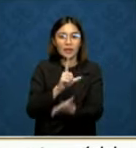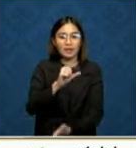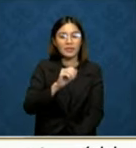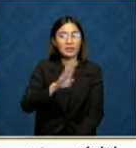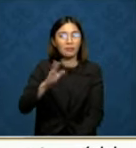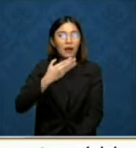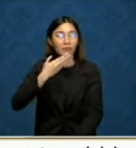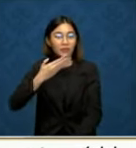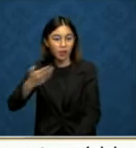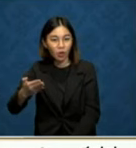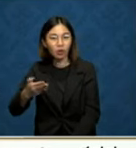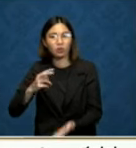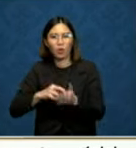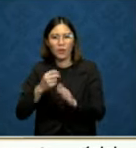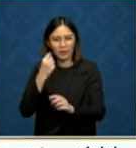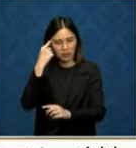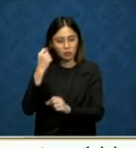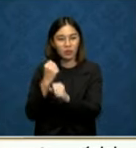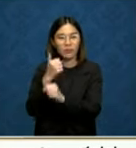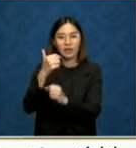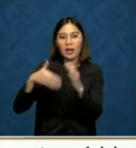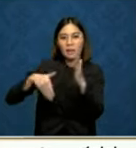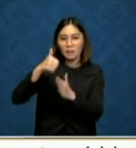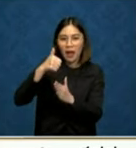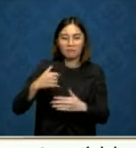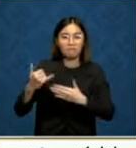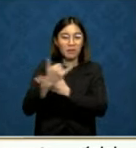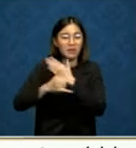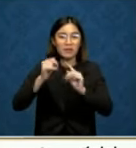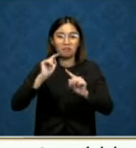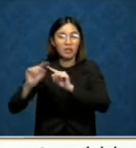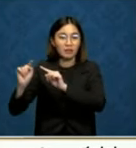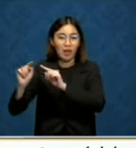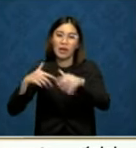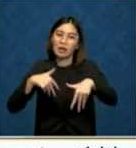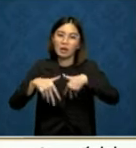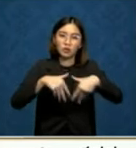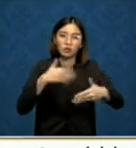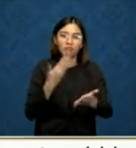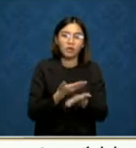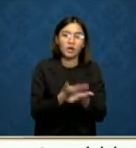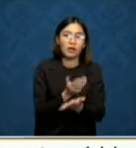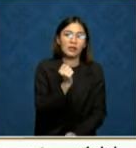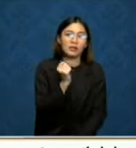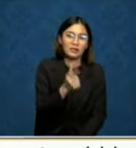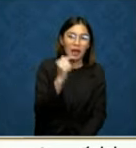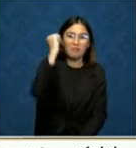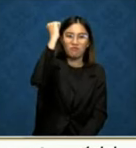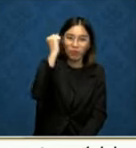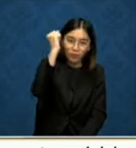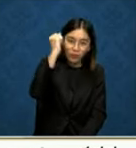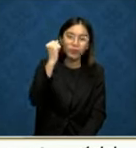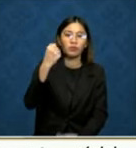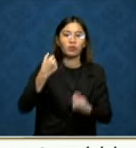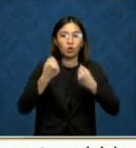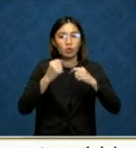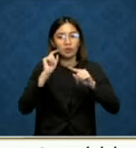ตลอดสายเพรเราคิดวเป็นเรื่องที่เป็ไปได้แล้วก็ไม่มีประเทศไหนให้ประชัยชนจ่ายค่าโดยสาร